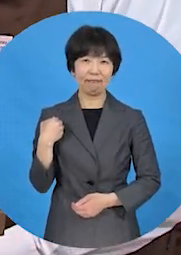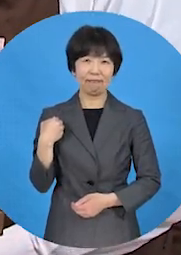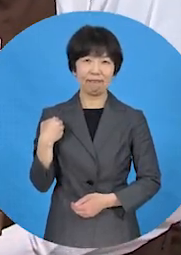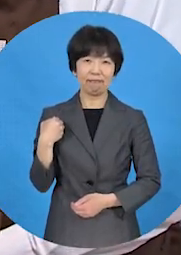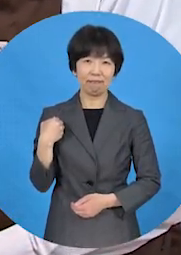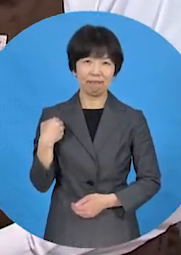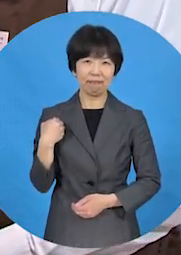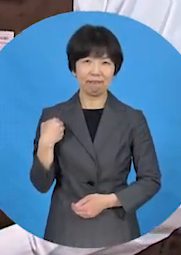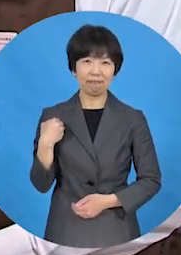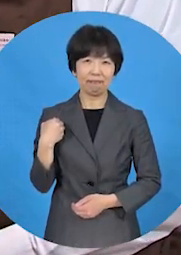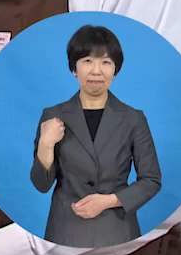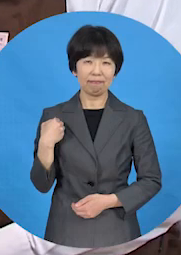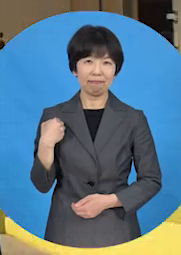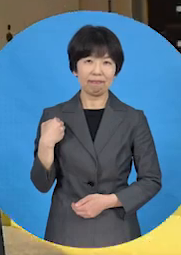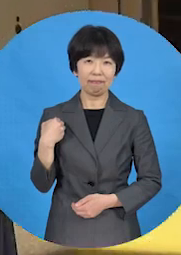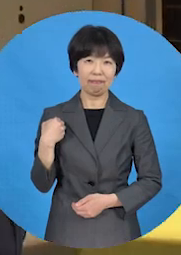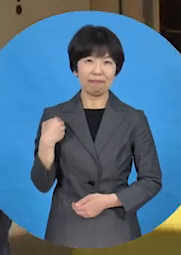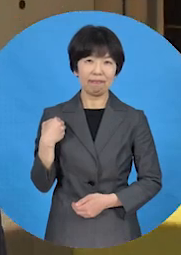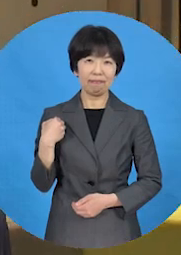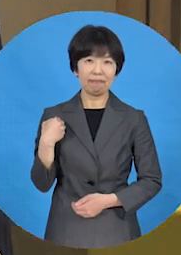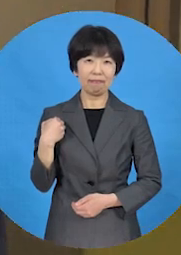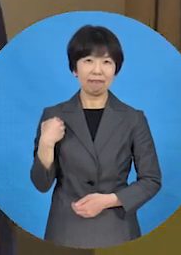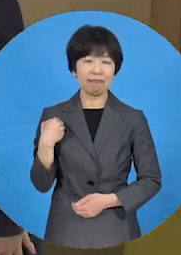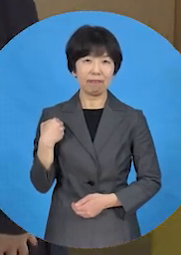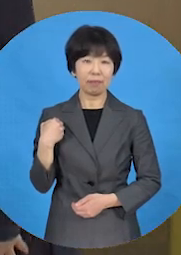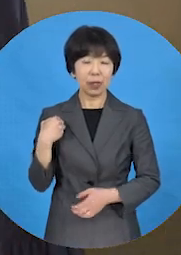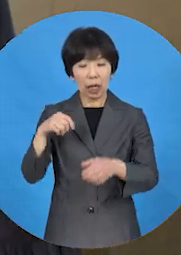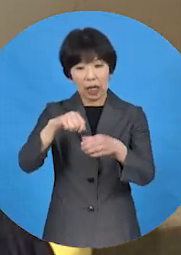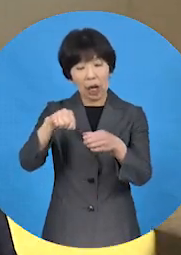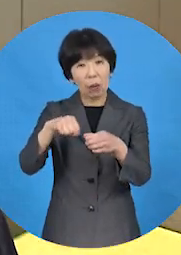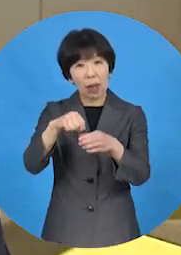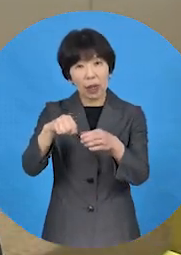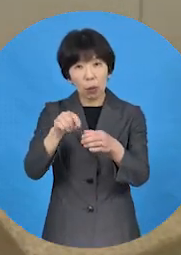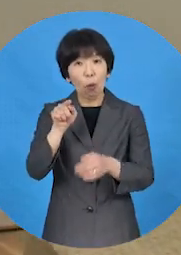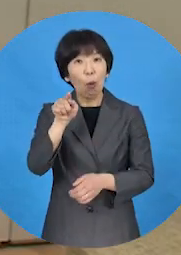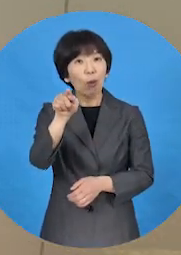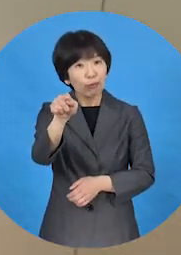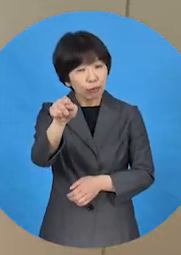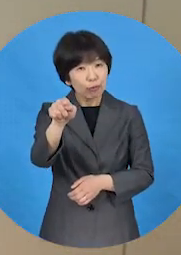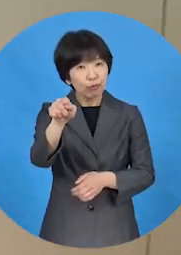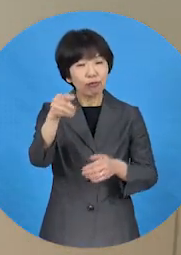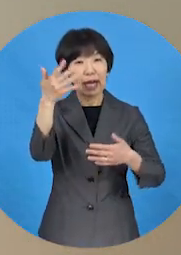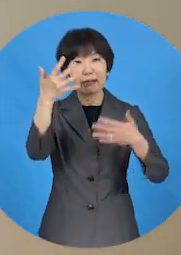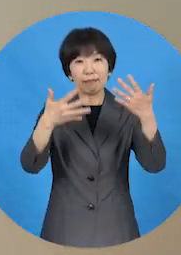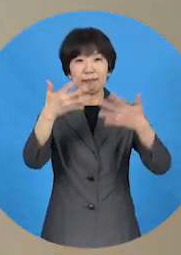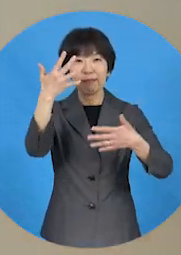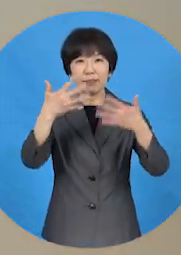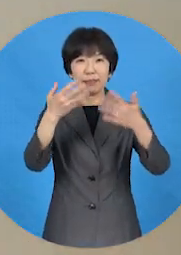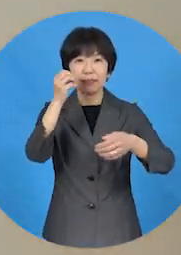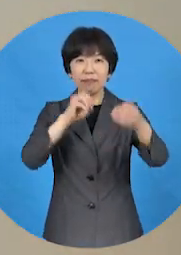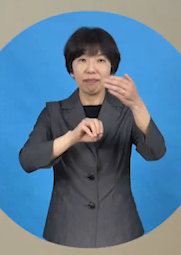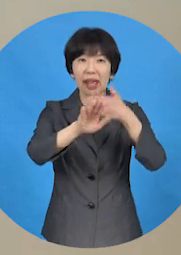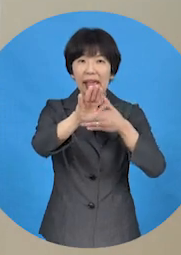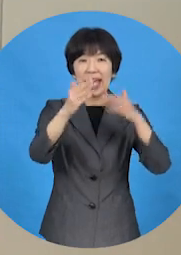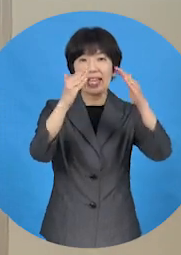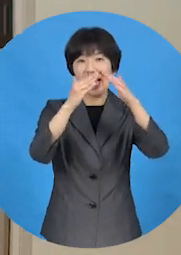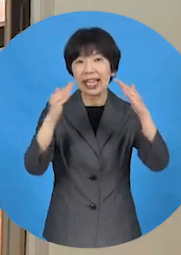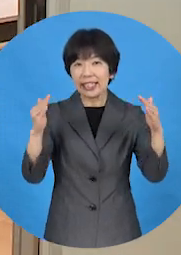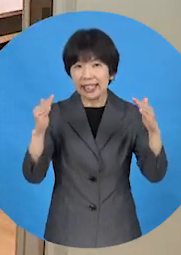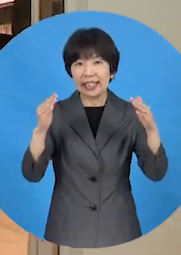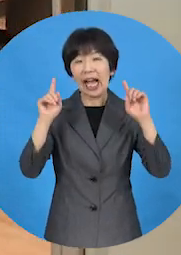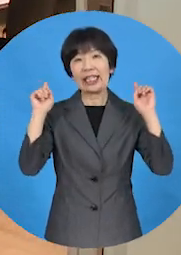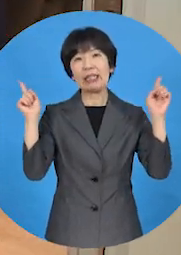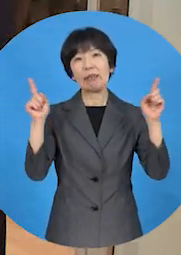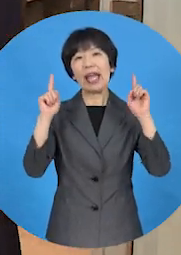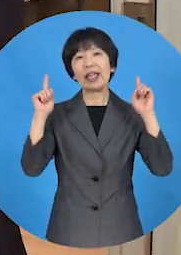になってますので、 ね、うん、いいですね、 はい、カフェの裏側にはスクリーンを使った上映会や最大90人